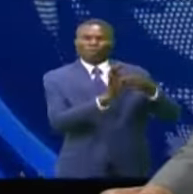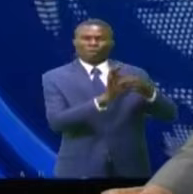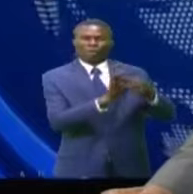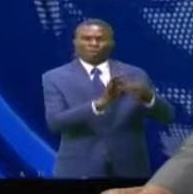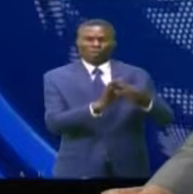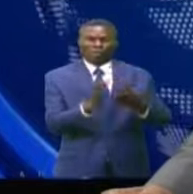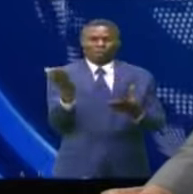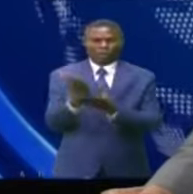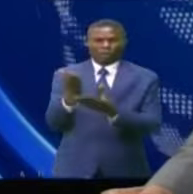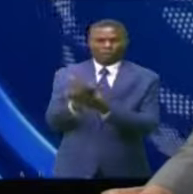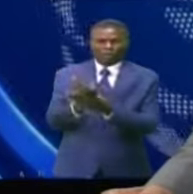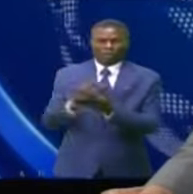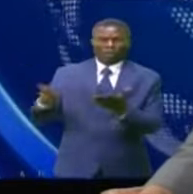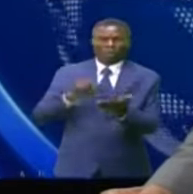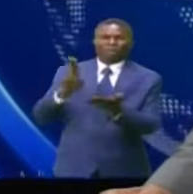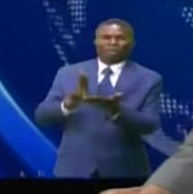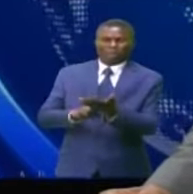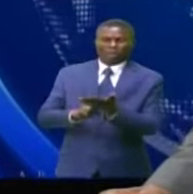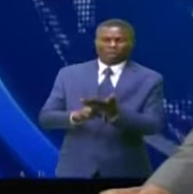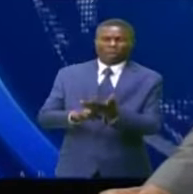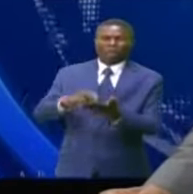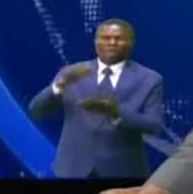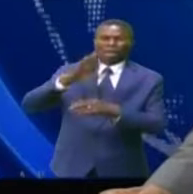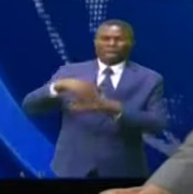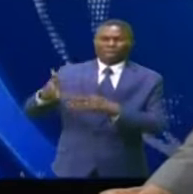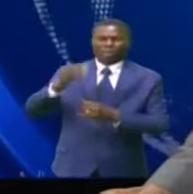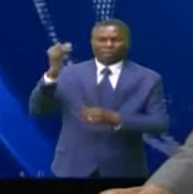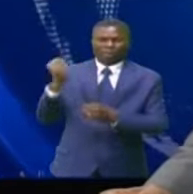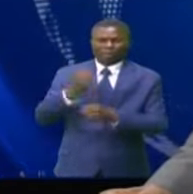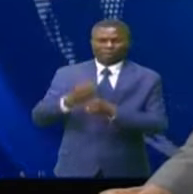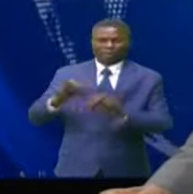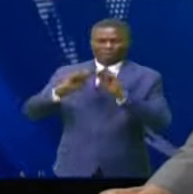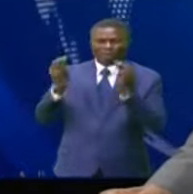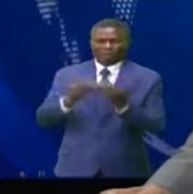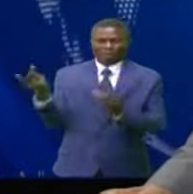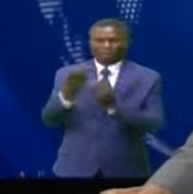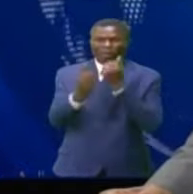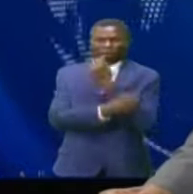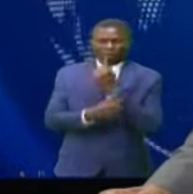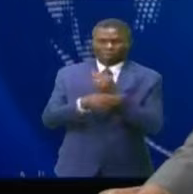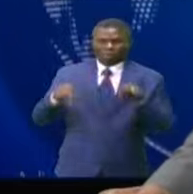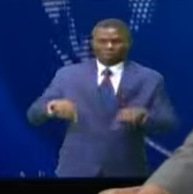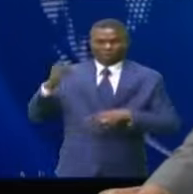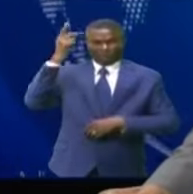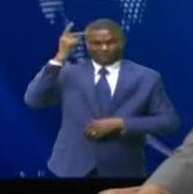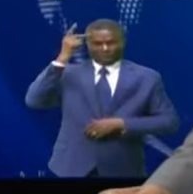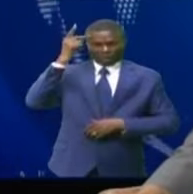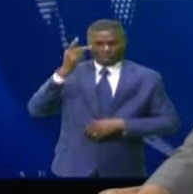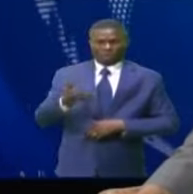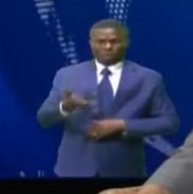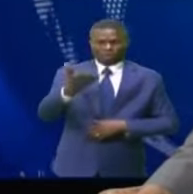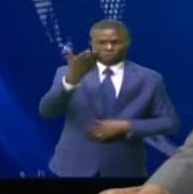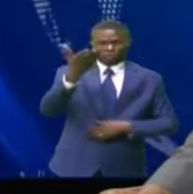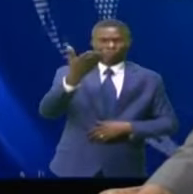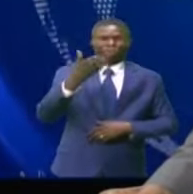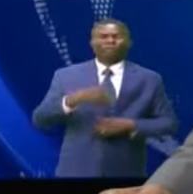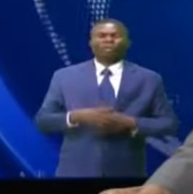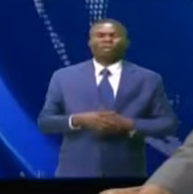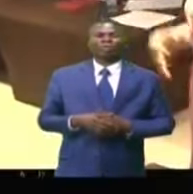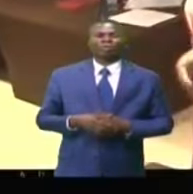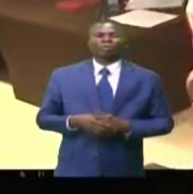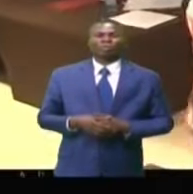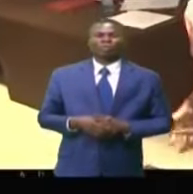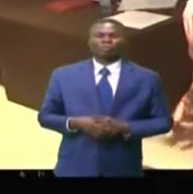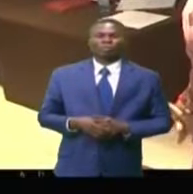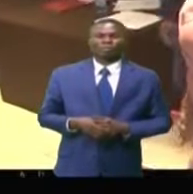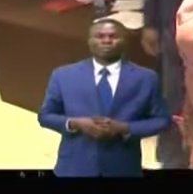une feuille de route ont été signés à l'issue des travaux de la commission mixte tenue à Kinshasa. Riki Nduziloya Mayawel, Tony Djuma.